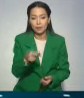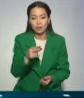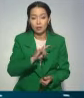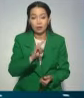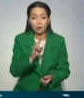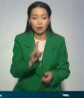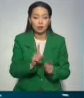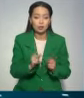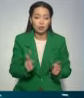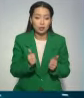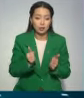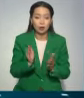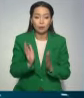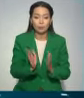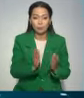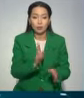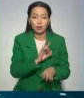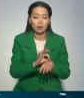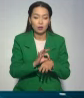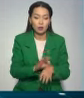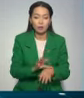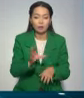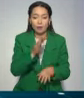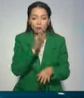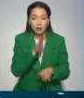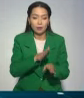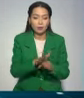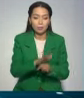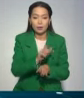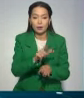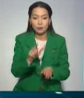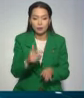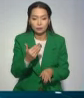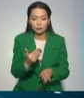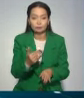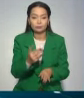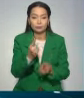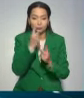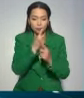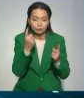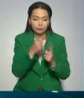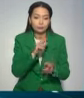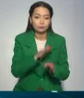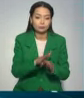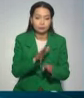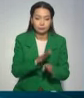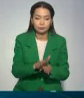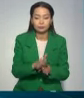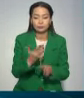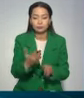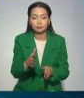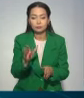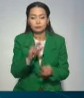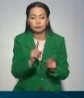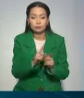максимальные меры для урегулирования ситуации и своевременной травки пассажиров через был задержан задействованы резервный воздушный суда